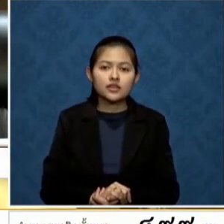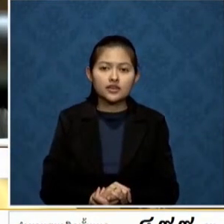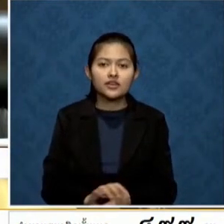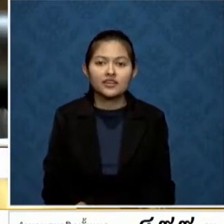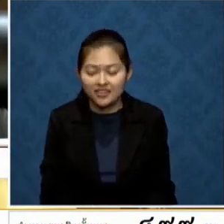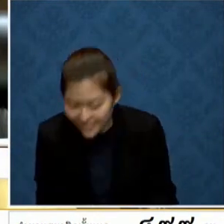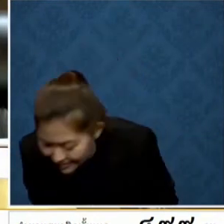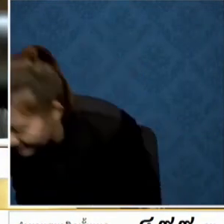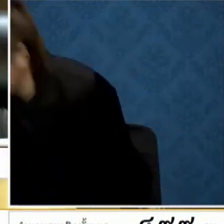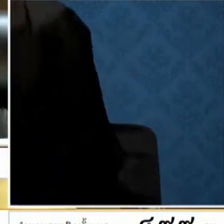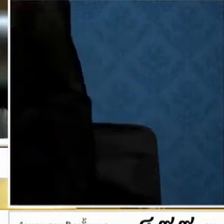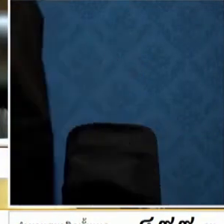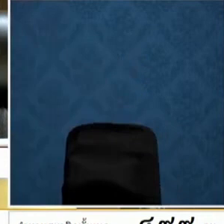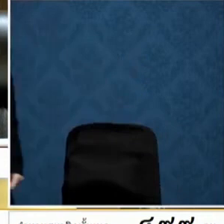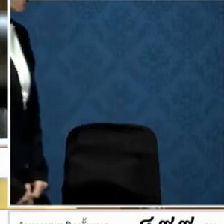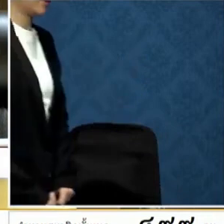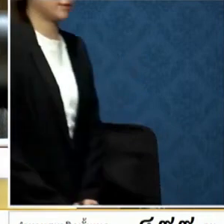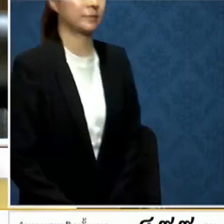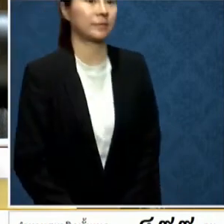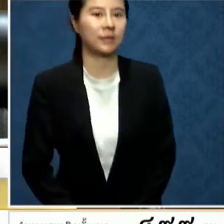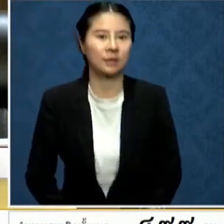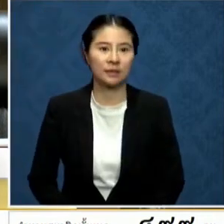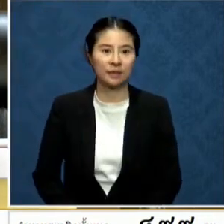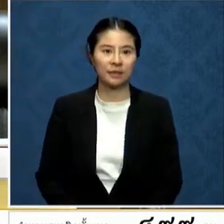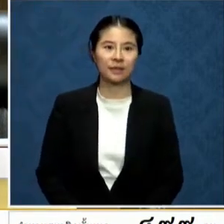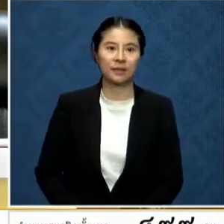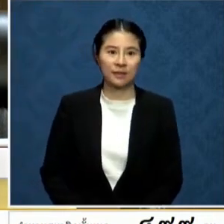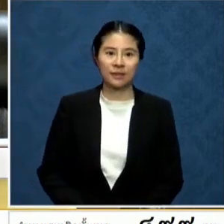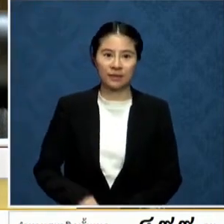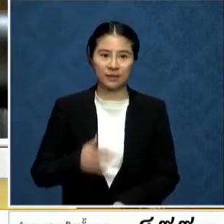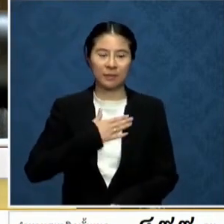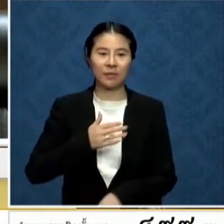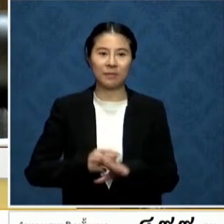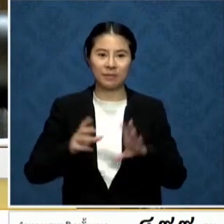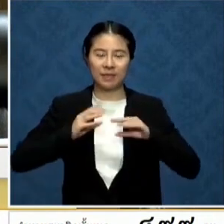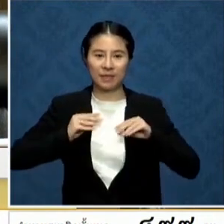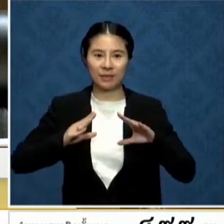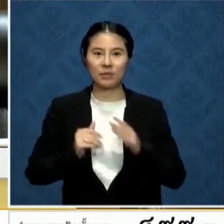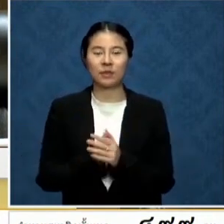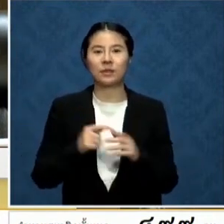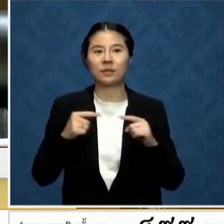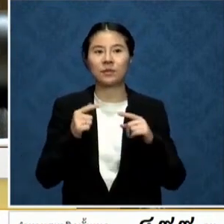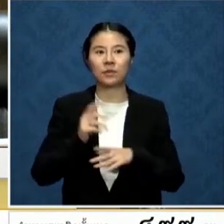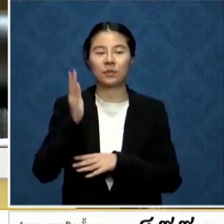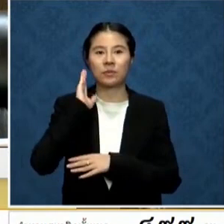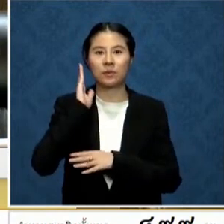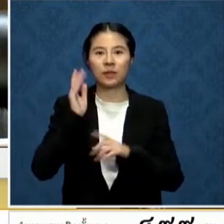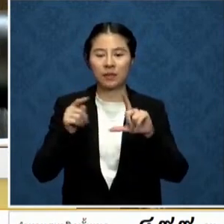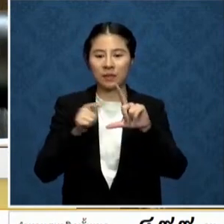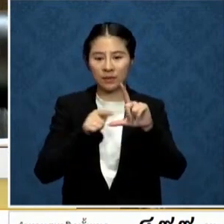ครับกระผมไม่เห็นด้วยตั้งแต่ที่นายพฤตวัชรศิลป์